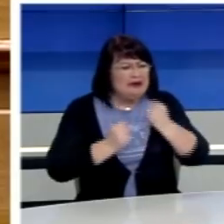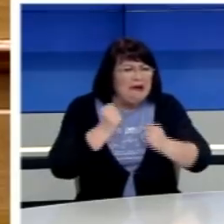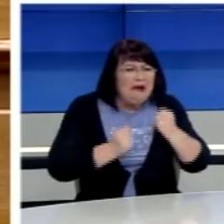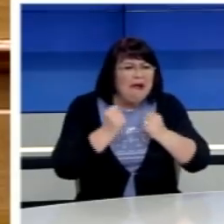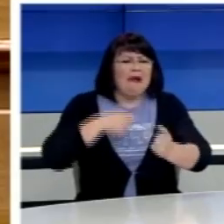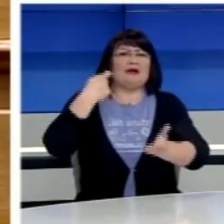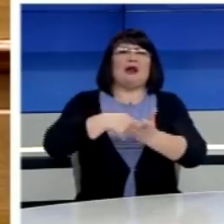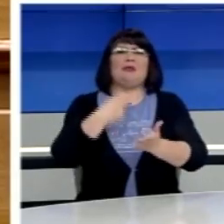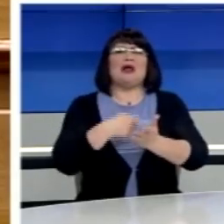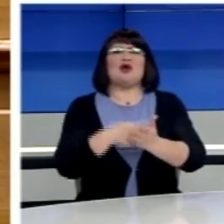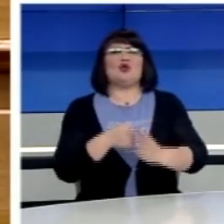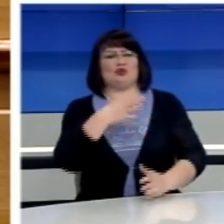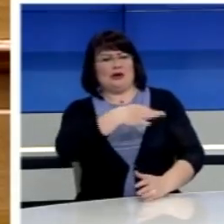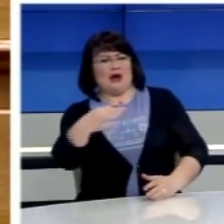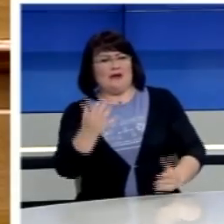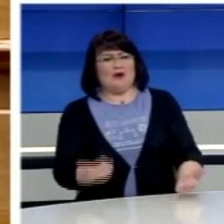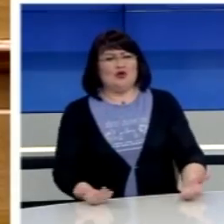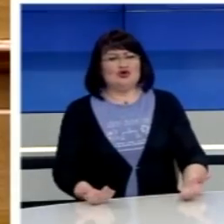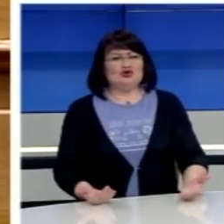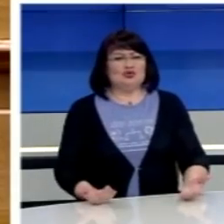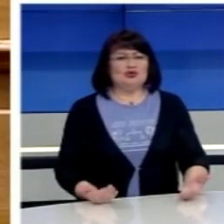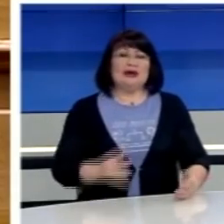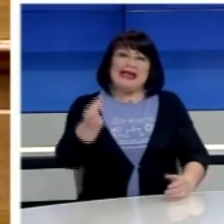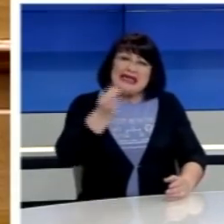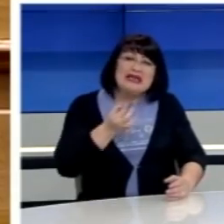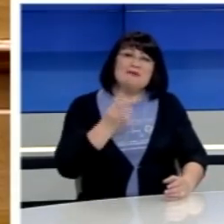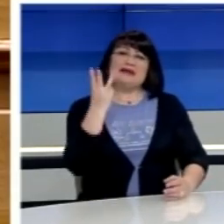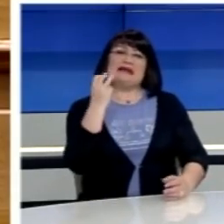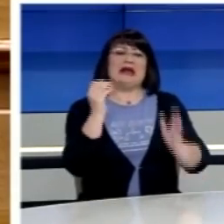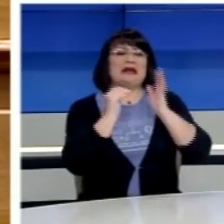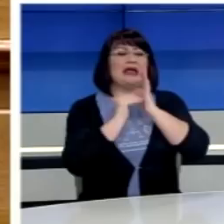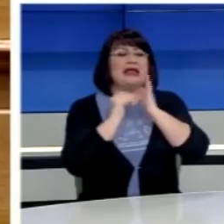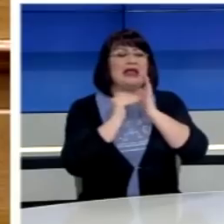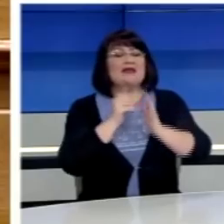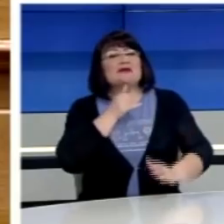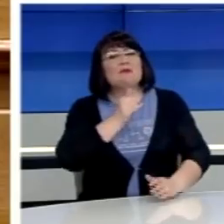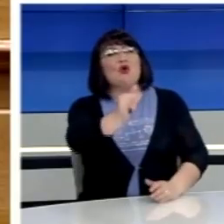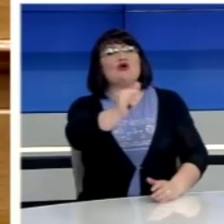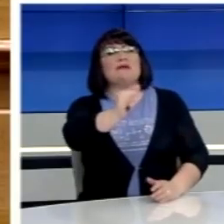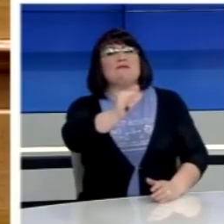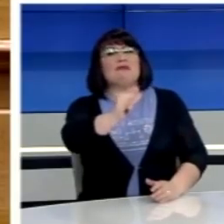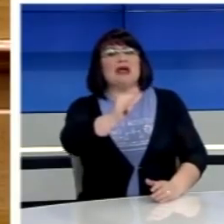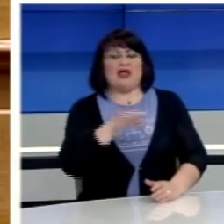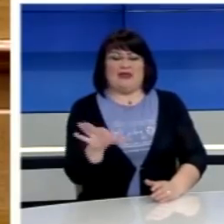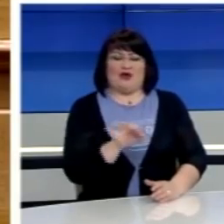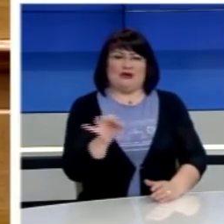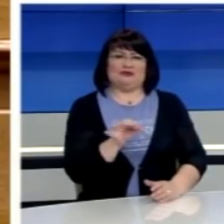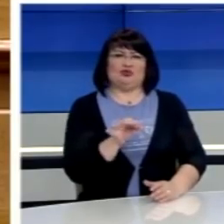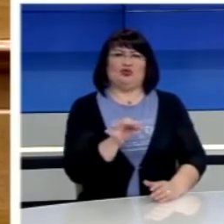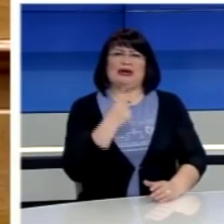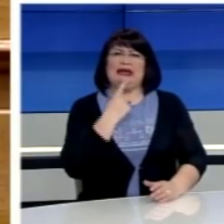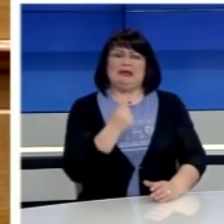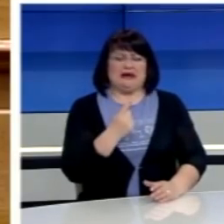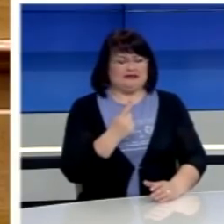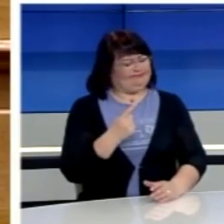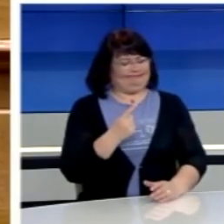να πληρώνουν και από πάνω? Εσείς που είπατε ότι το αίτημα για 30.000 μονίμους διορισμούς είναι λαϊκίστικο και